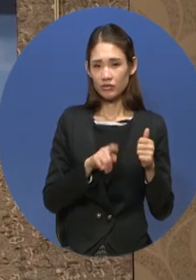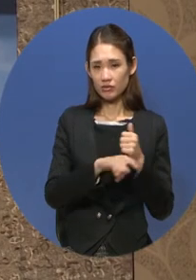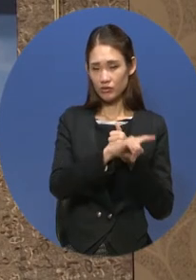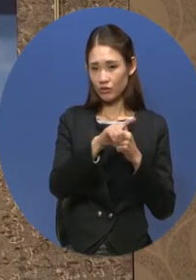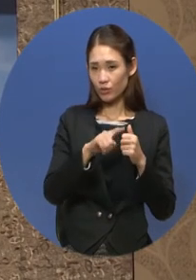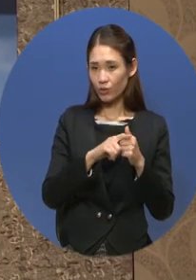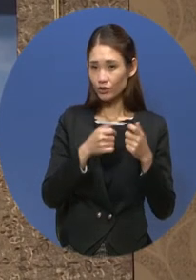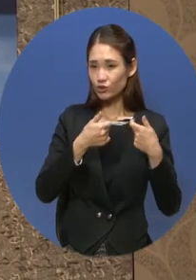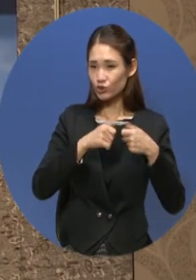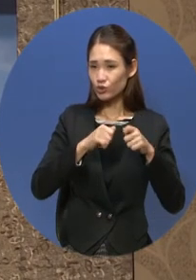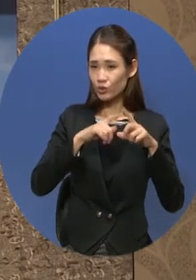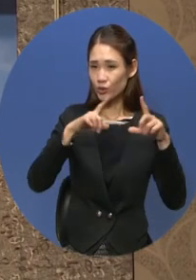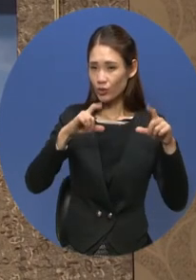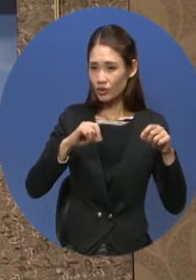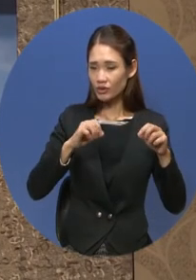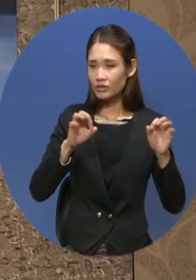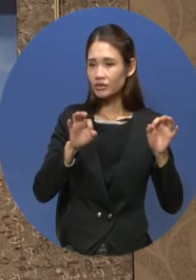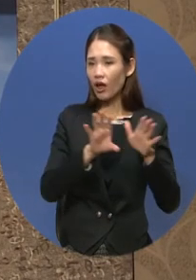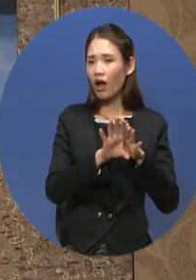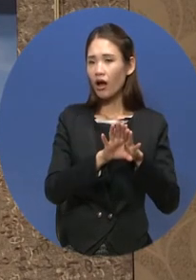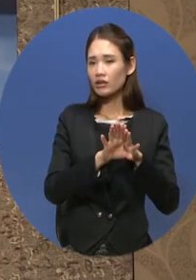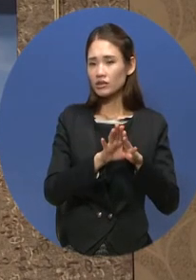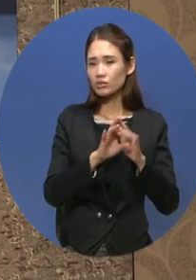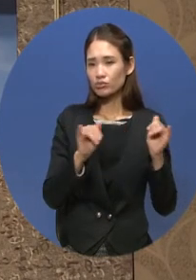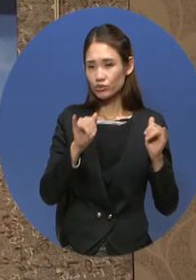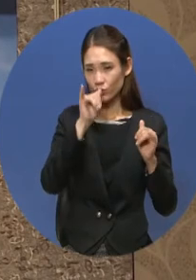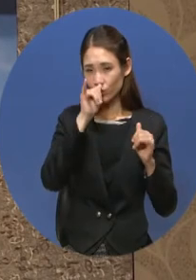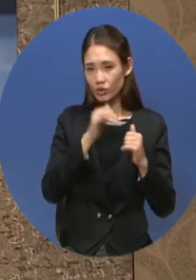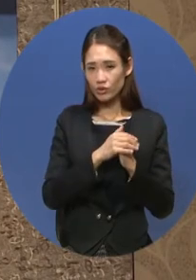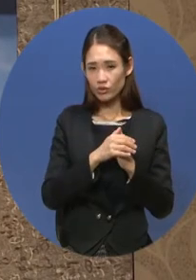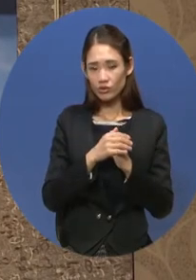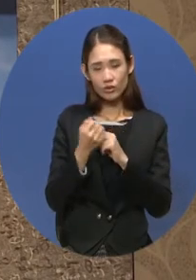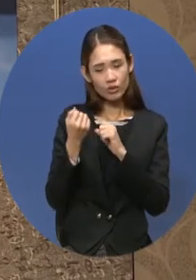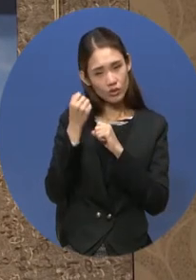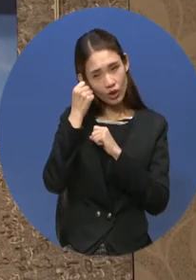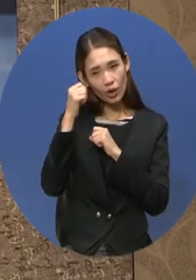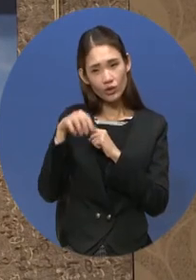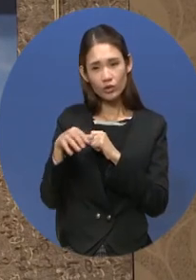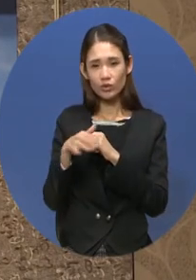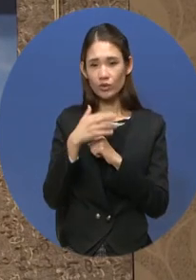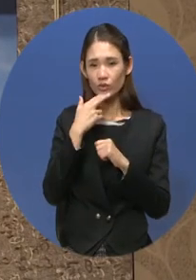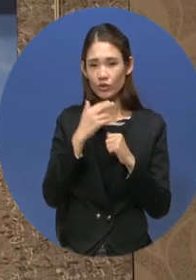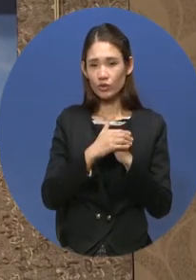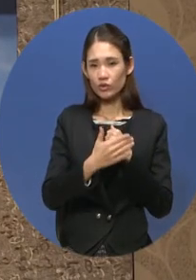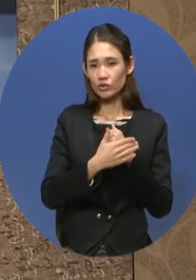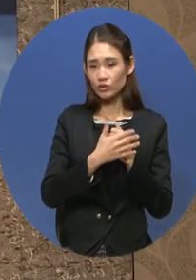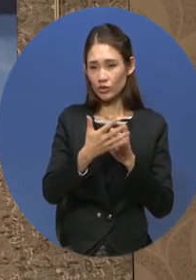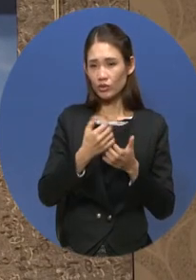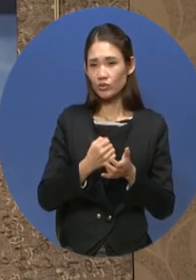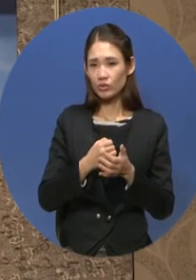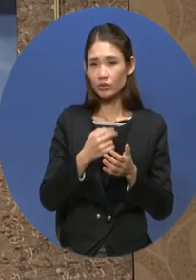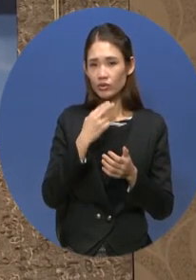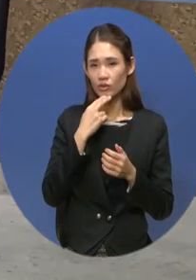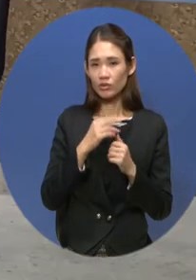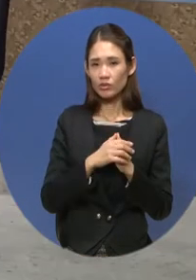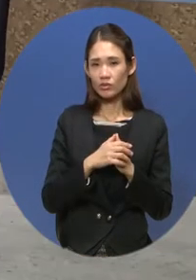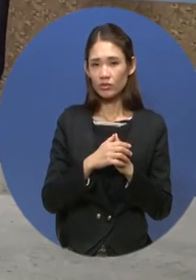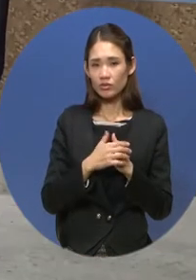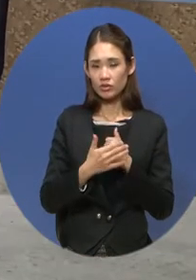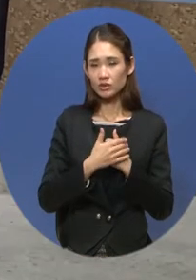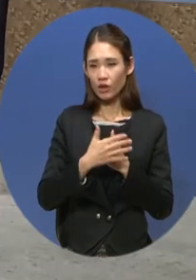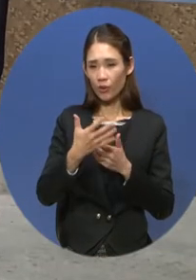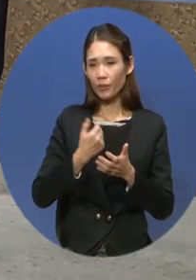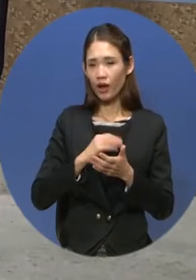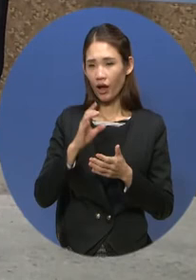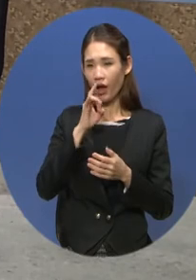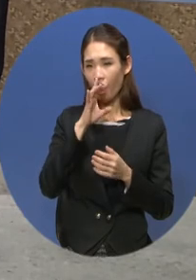이제 주민등록이 말소된 분도 계시고 그래서 거처할 곳도 없고 그러면 정말 지원을 받기가 네, 어렵겠네요. 그렇죠. 지원받기도